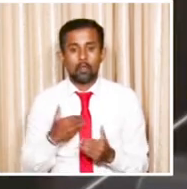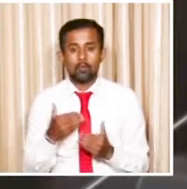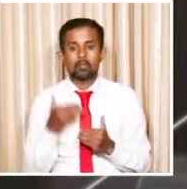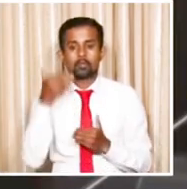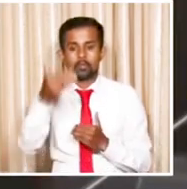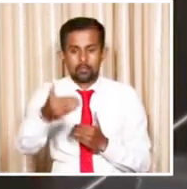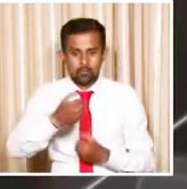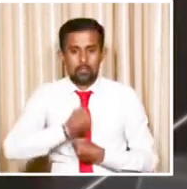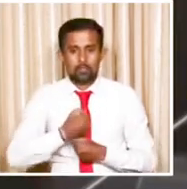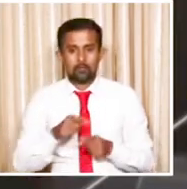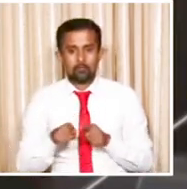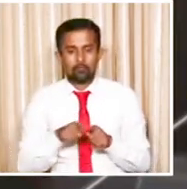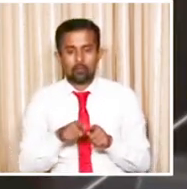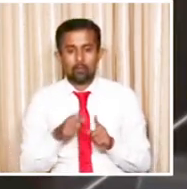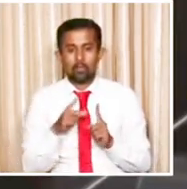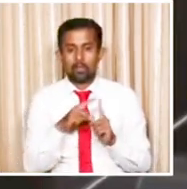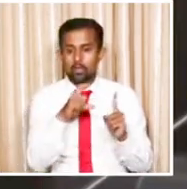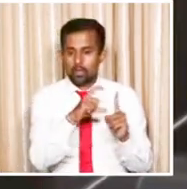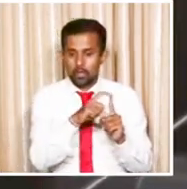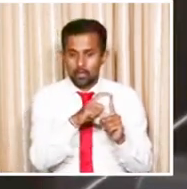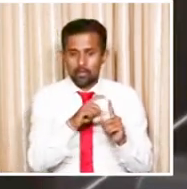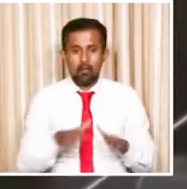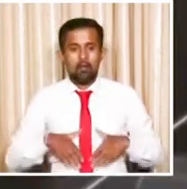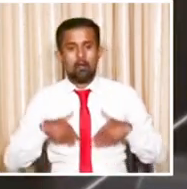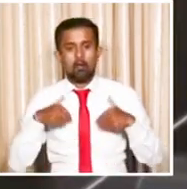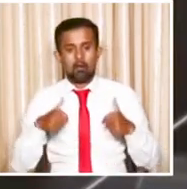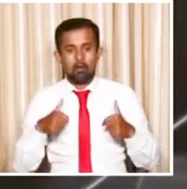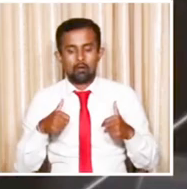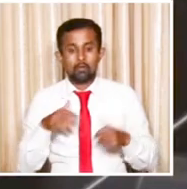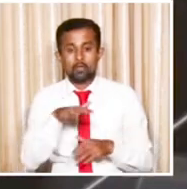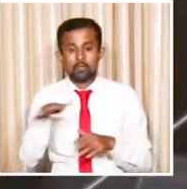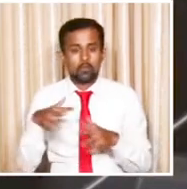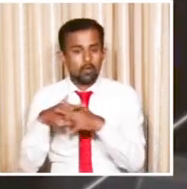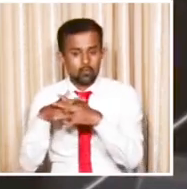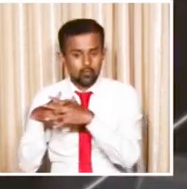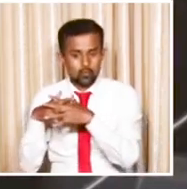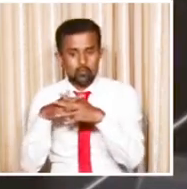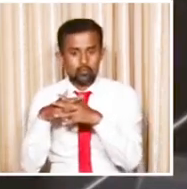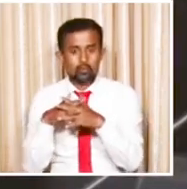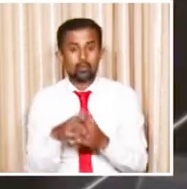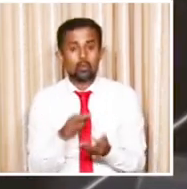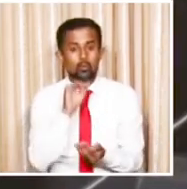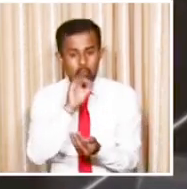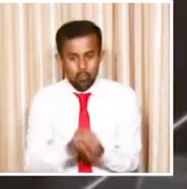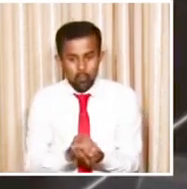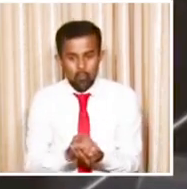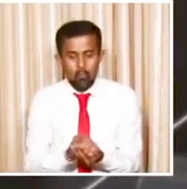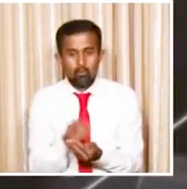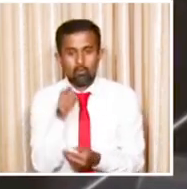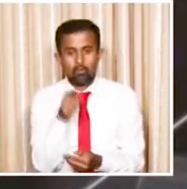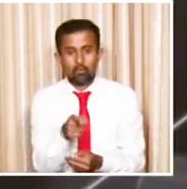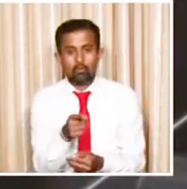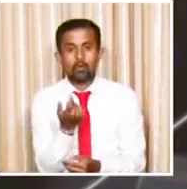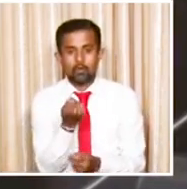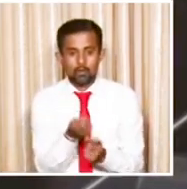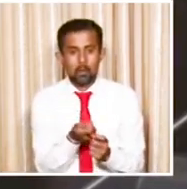මේ රජයක් විදියට අපි අධ්‍යාපනයට සෞඛ්‍යයට සමාජ ආරක්ෂණයට ආරක්ෂාවට අපි